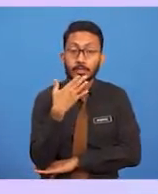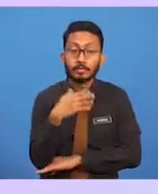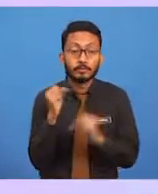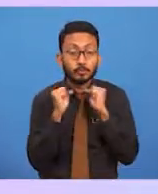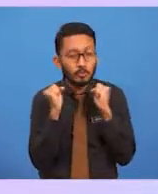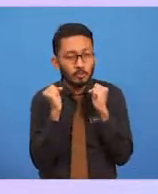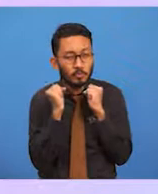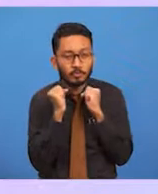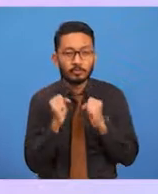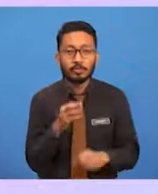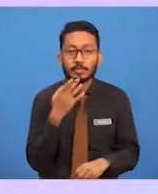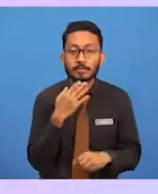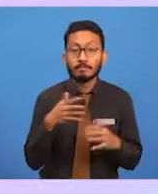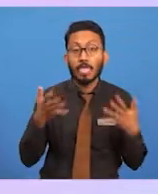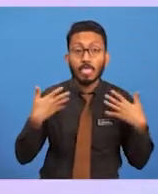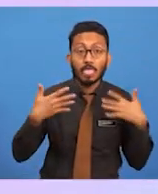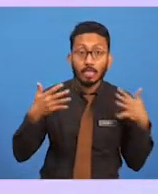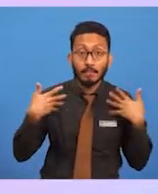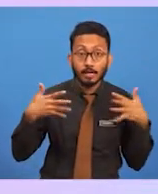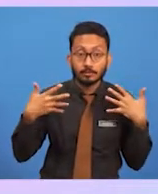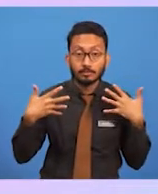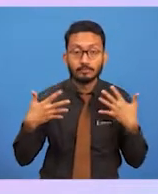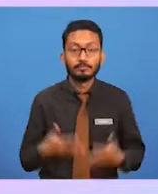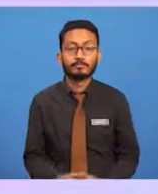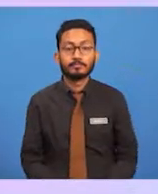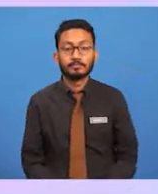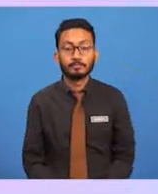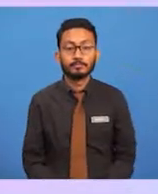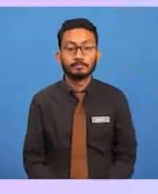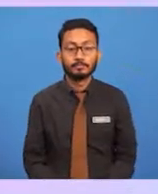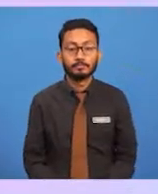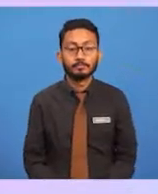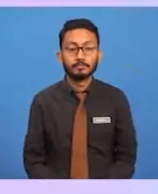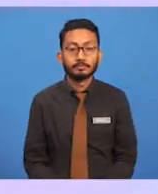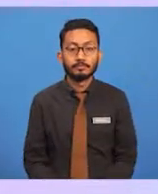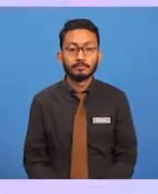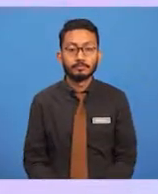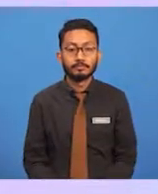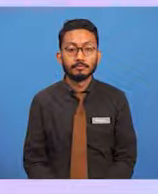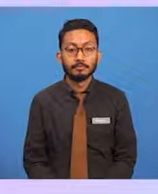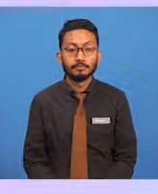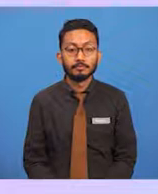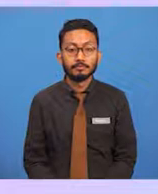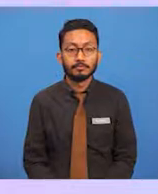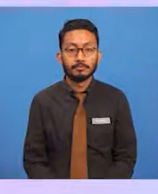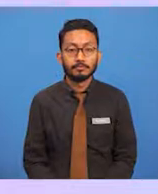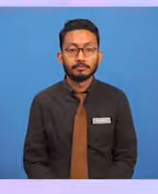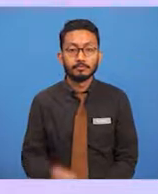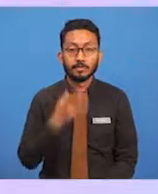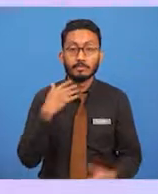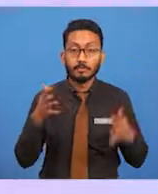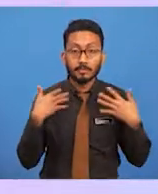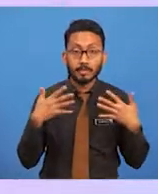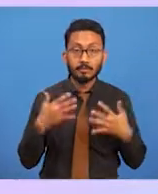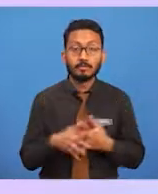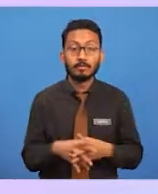ini. Rajah ini menggunakan warna panas dalam rekaannya. Warna panas